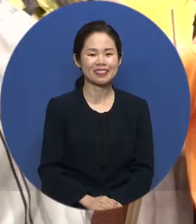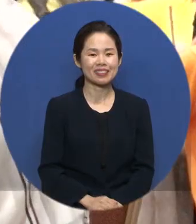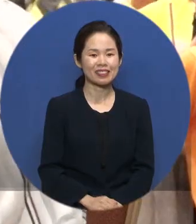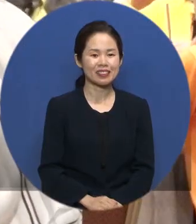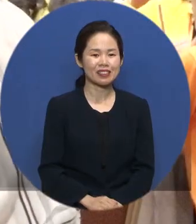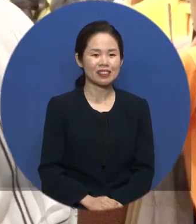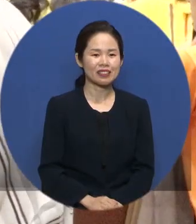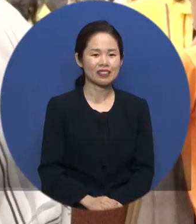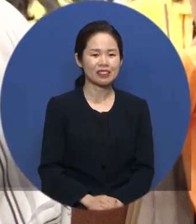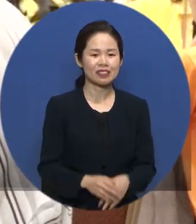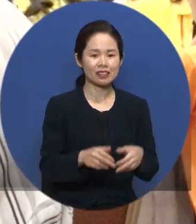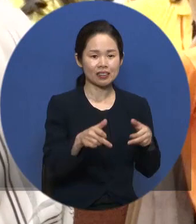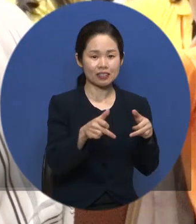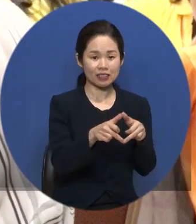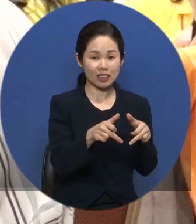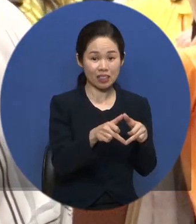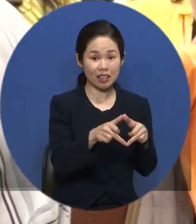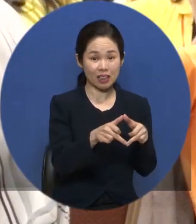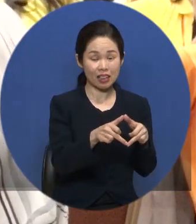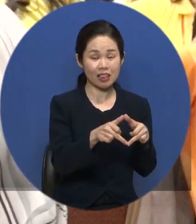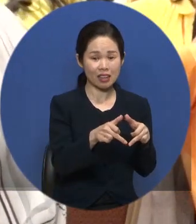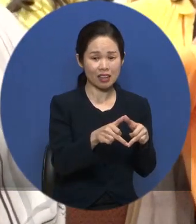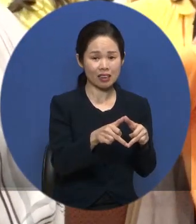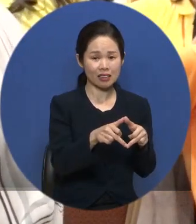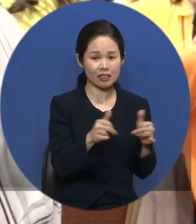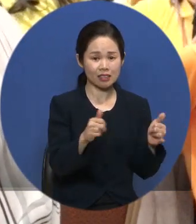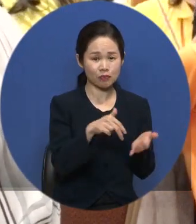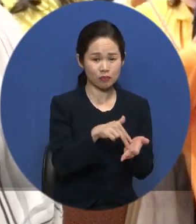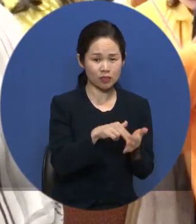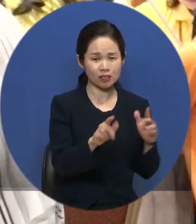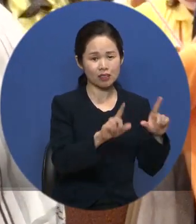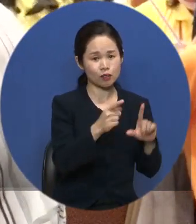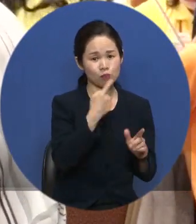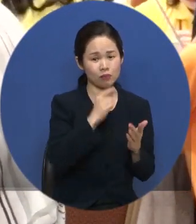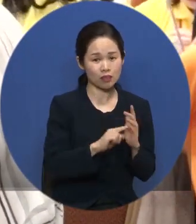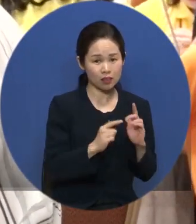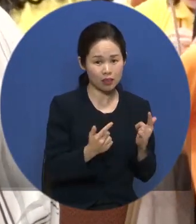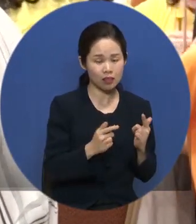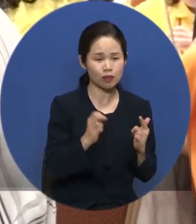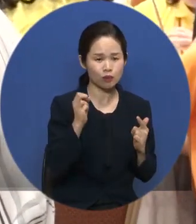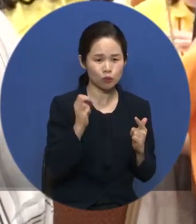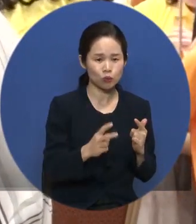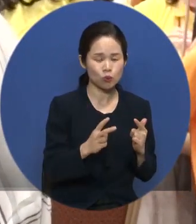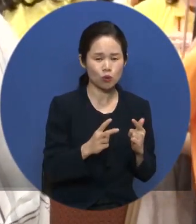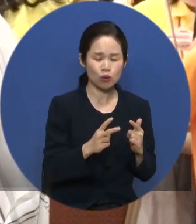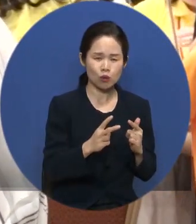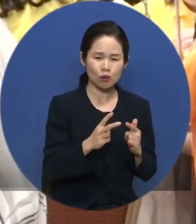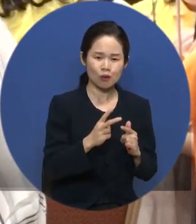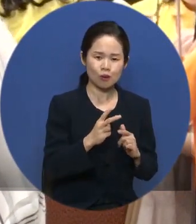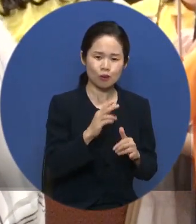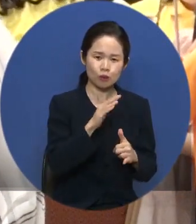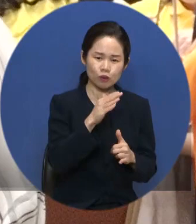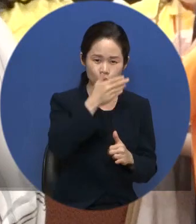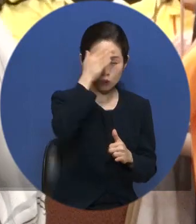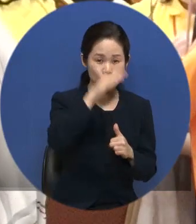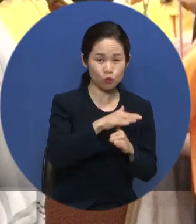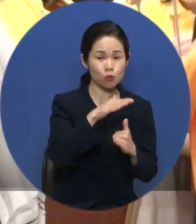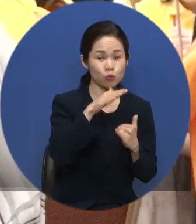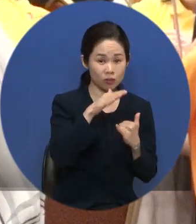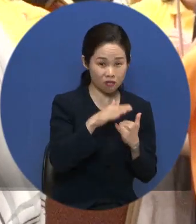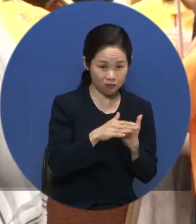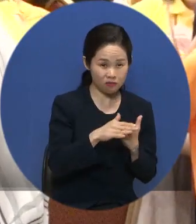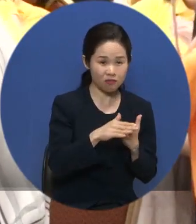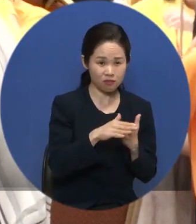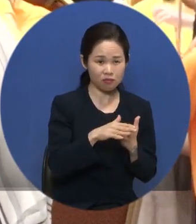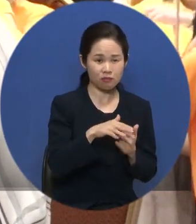고마워. 사실 장애를 갖고 산다는 거는 쉽지 않고 특히 성장기에 있는 우리 장애 학생들은 사실은 아주